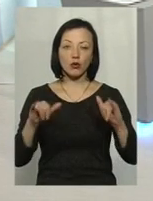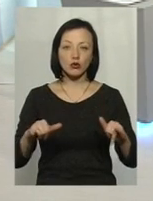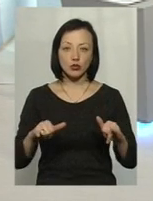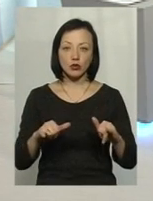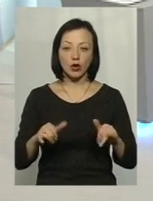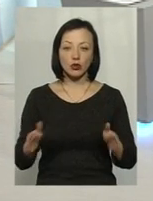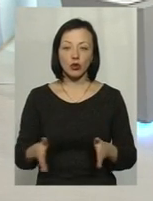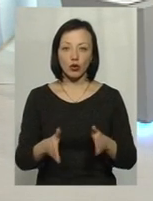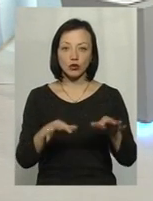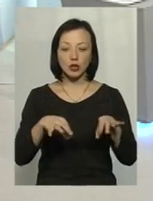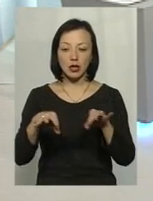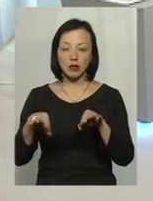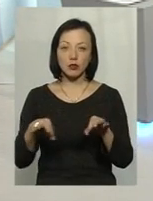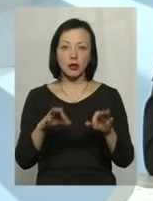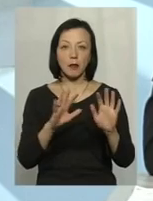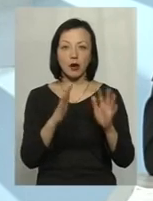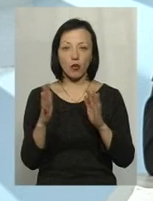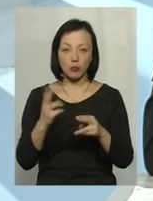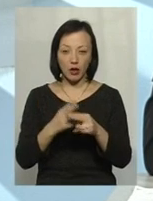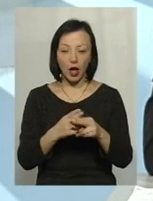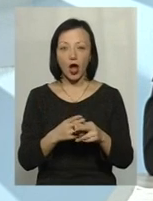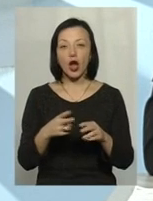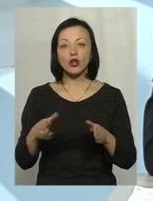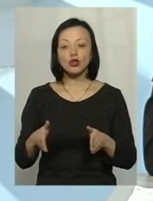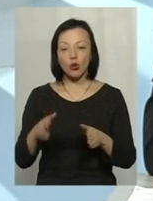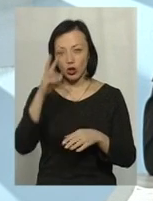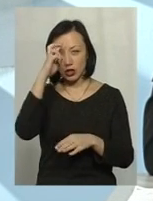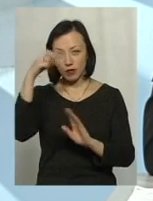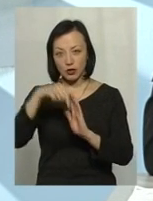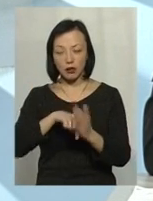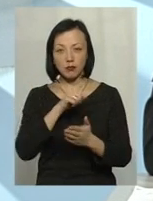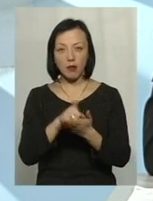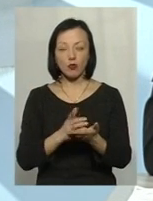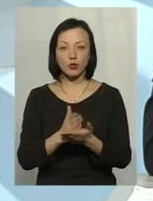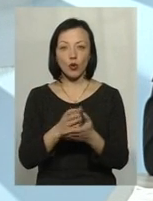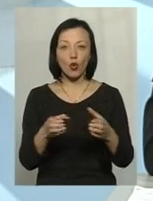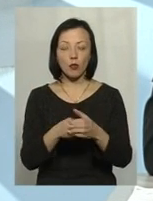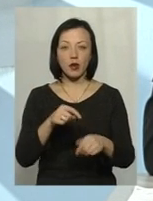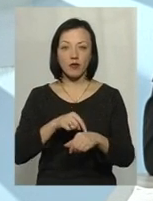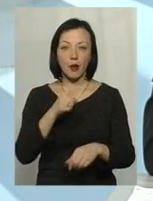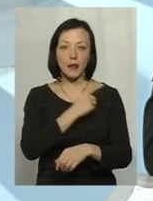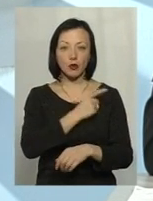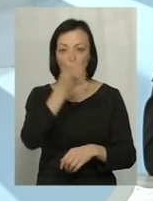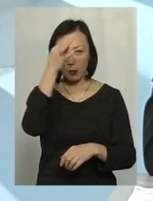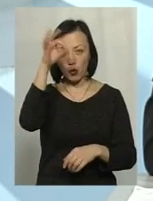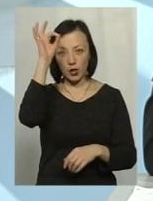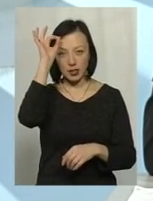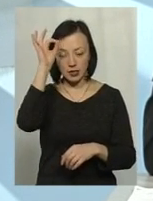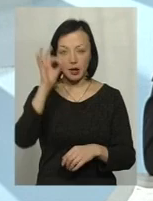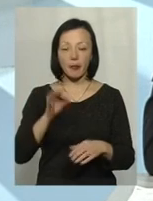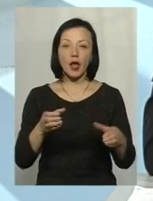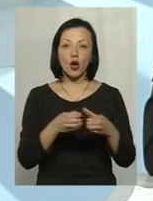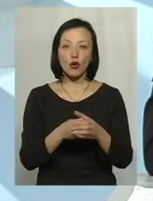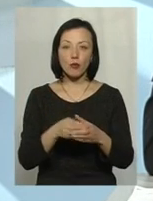дорожньо-транспортних пригод, тому що є профілактика. Дороги державного значення мали б обслуговувати групи реагування патрульної поліції.